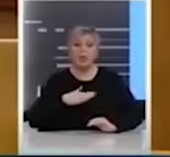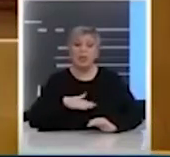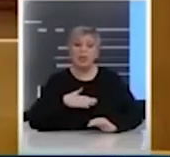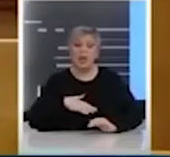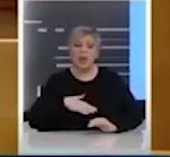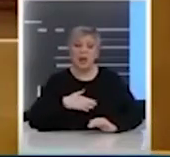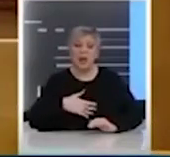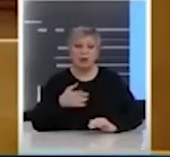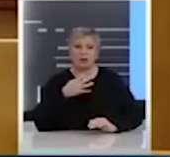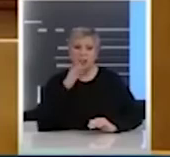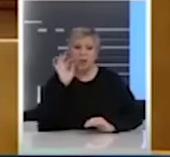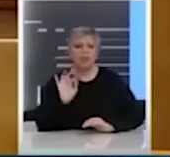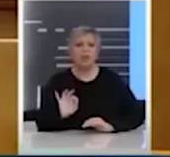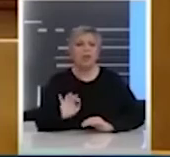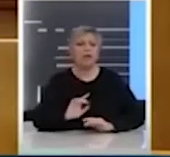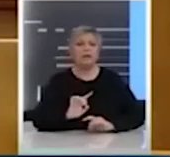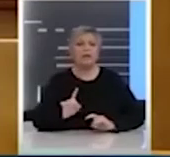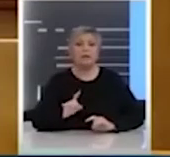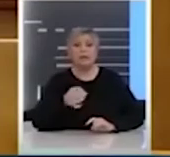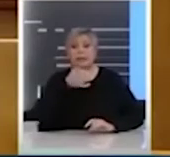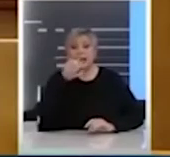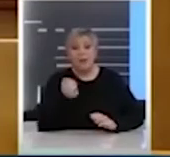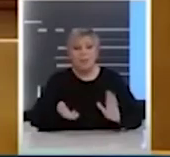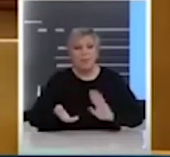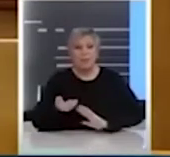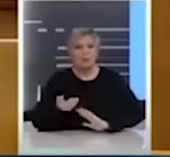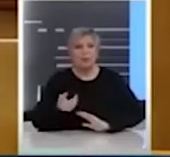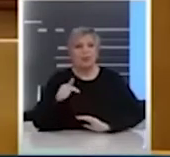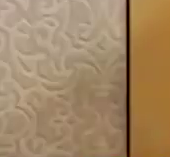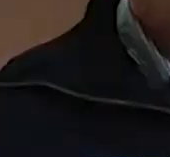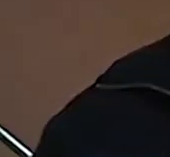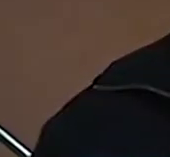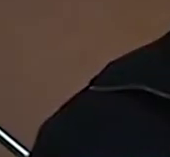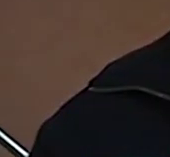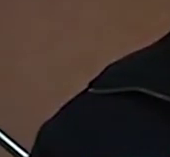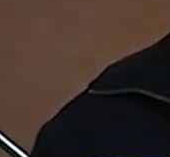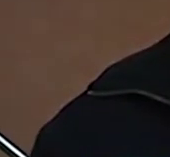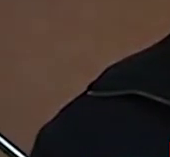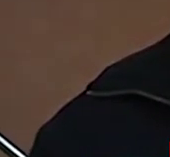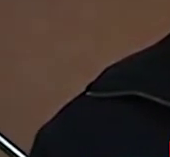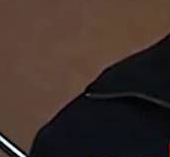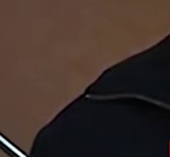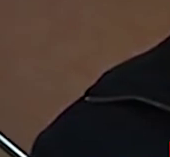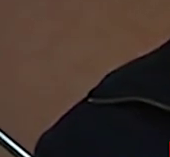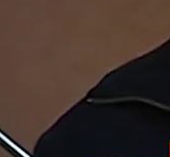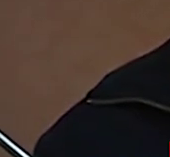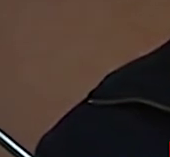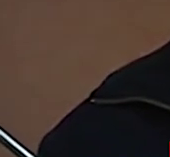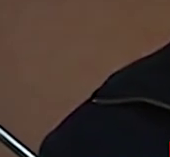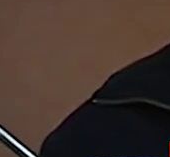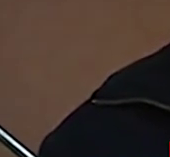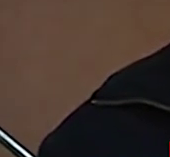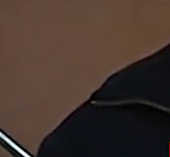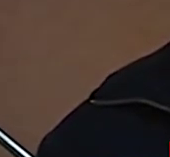στάση αναμονής, τη στιγμή μάλιστα που ο μικρός έμπορος δεινοπαθεί και καταστρέφεται. Το πολυνομοσχέδιο είναι αλήθεια ότι σε πολλά